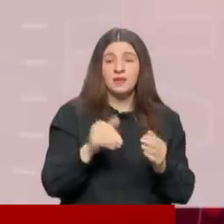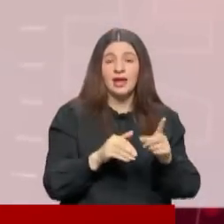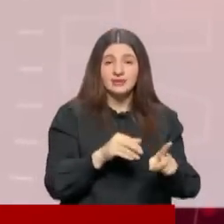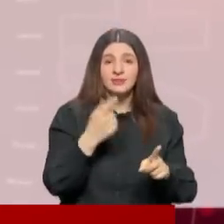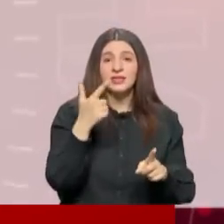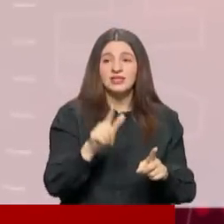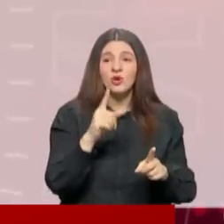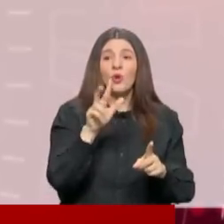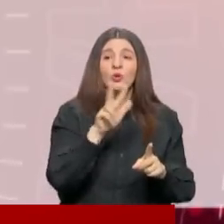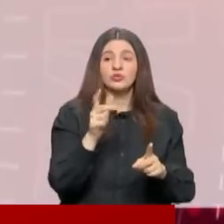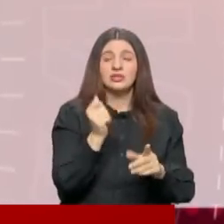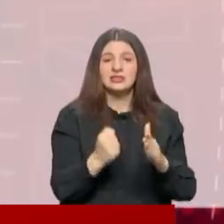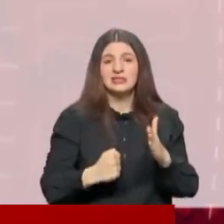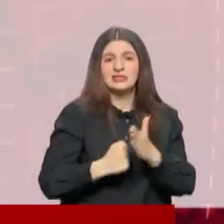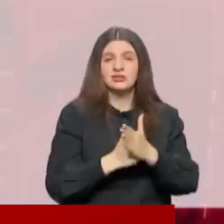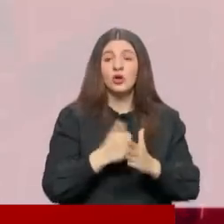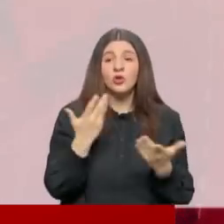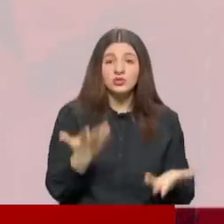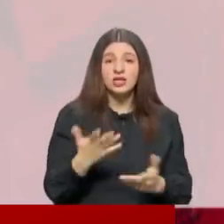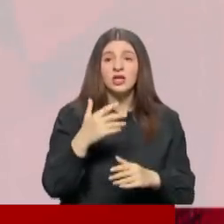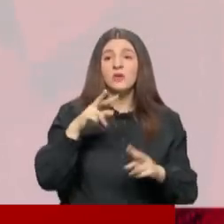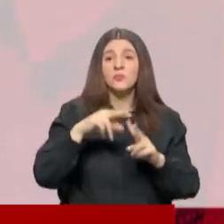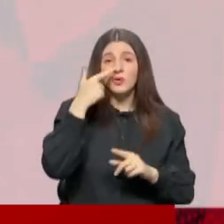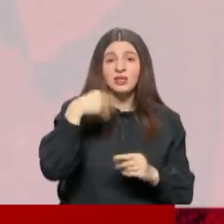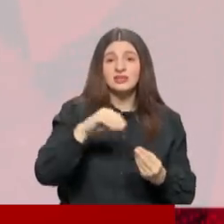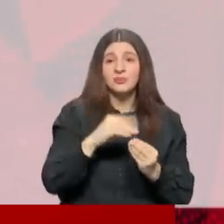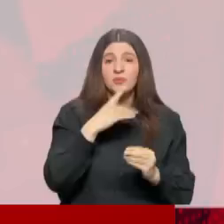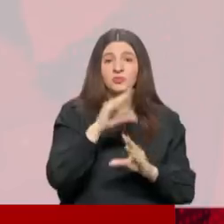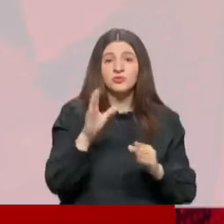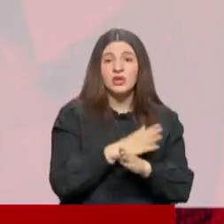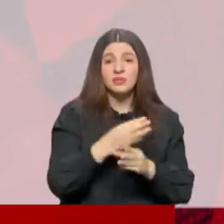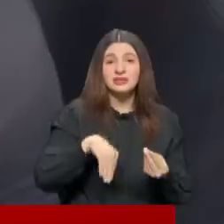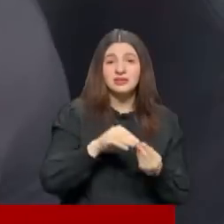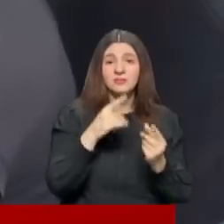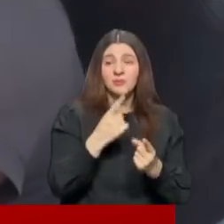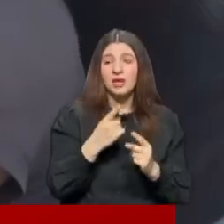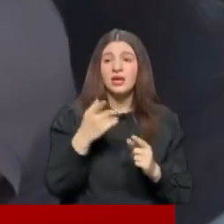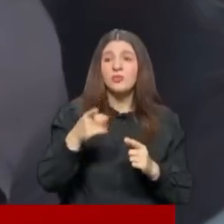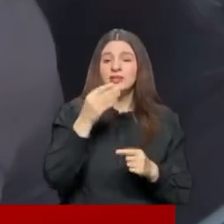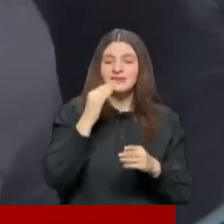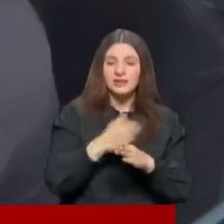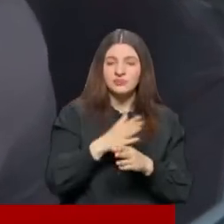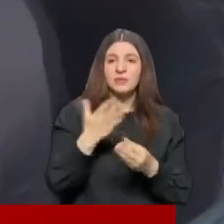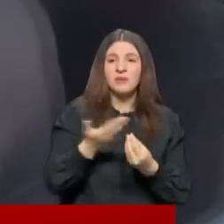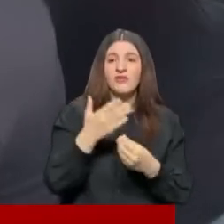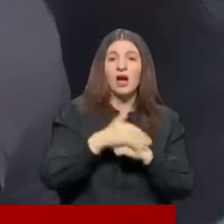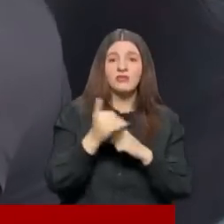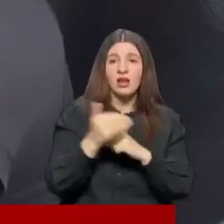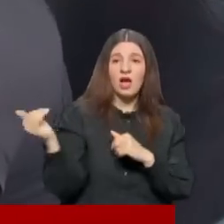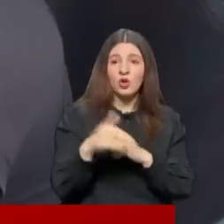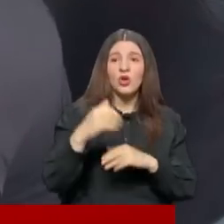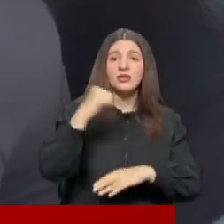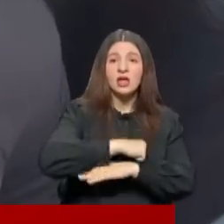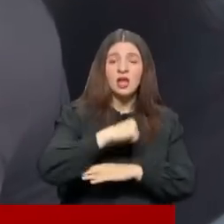geldi. Litresi 30 liraya dayandı. Üstelik motorine zam demek, tüm ürünlere zam demek. Bugün sebze meyve Antalya'dan geliyor mesela.